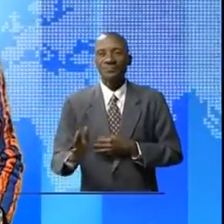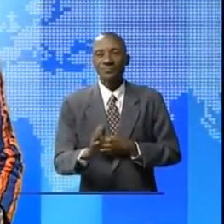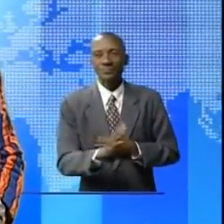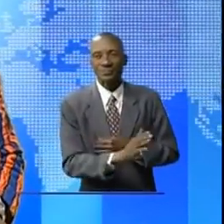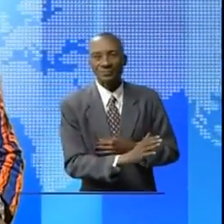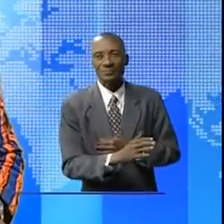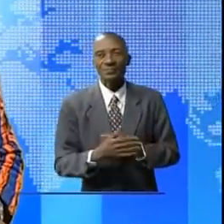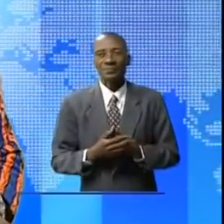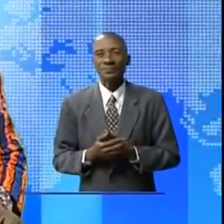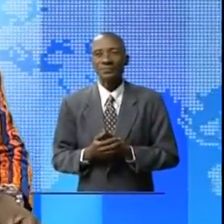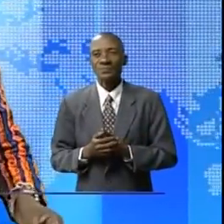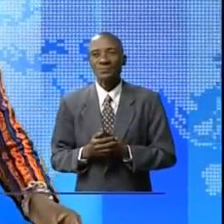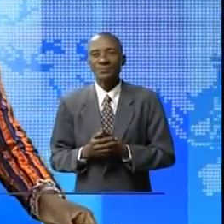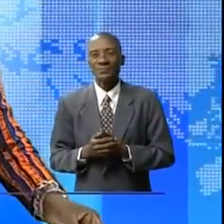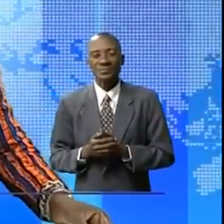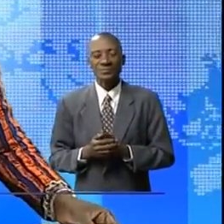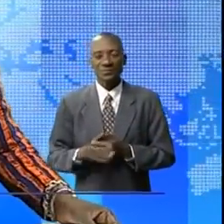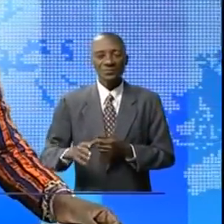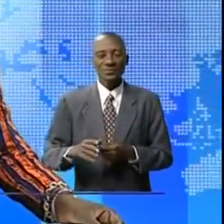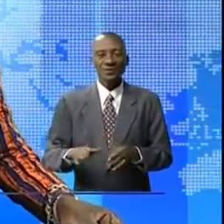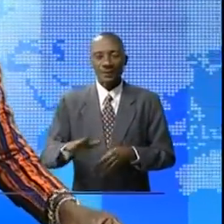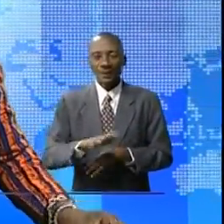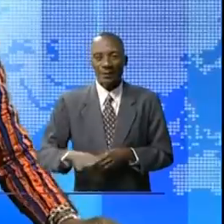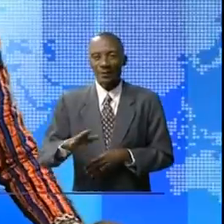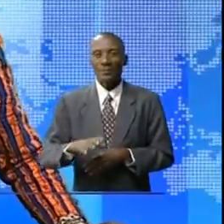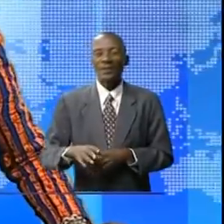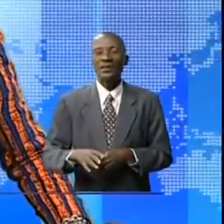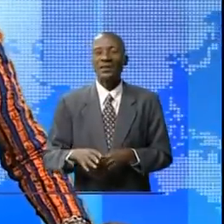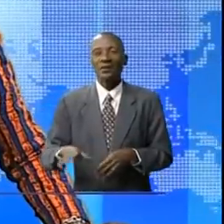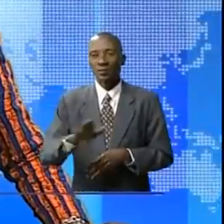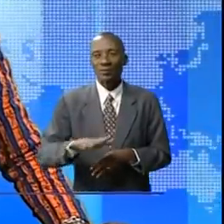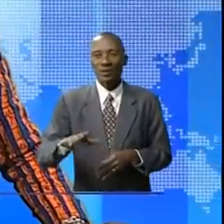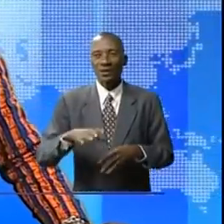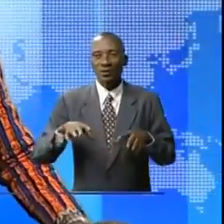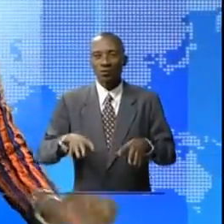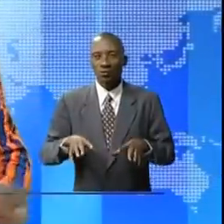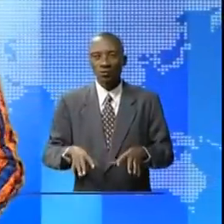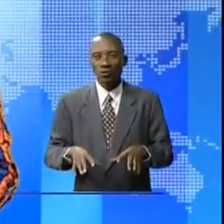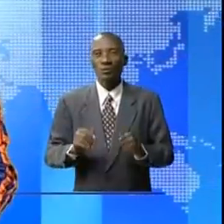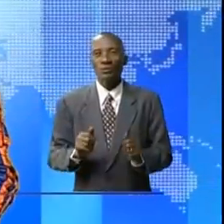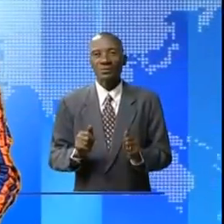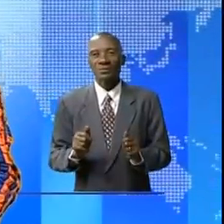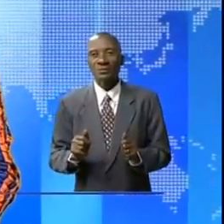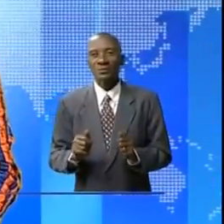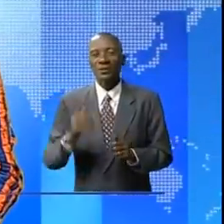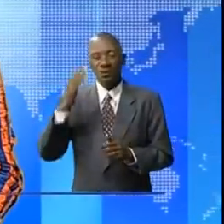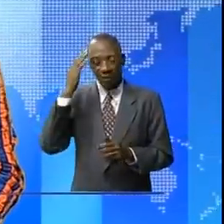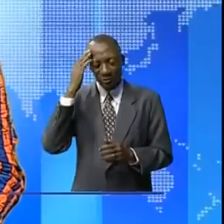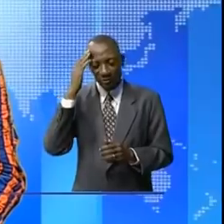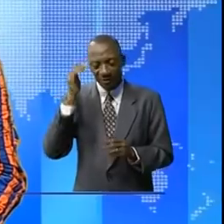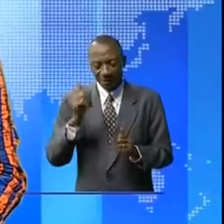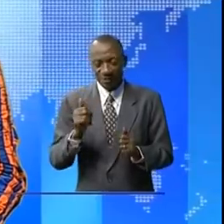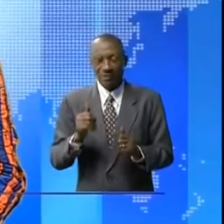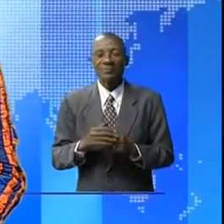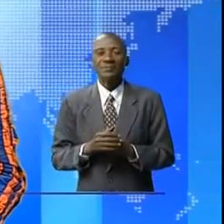entre la République démocratique du Congo et l'Union européenne. L'Ordre national des ingénieurs civils de la République vient